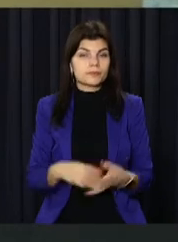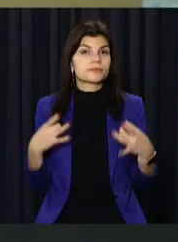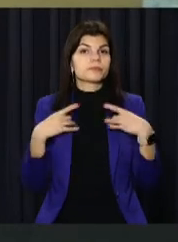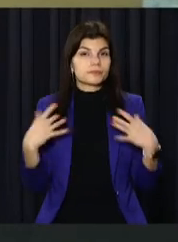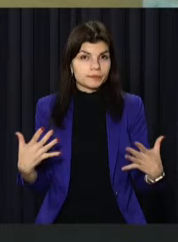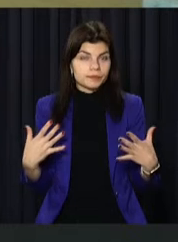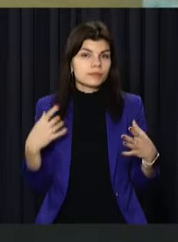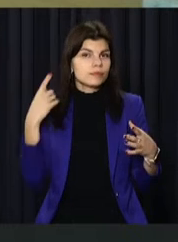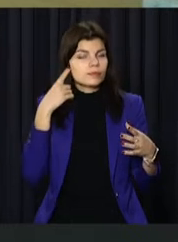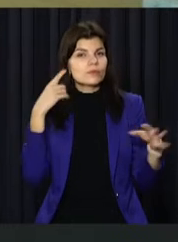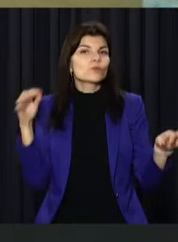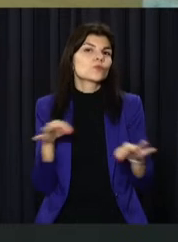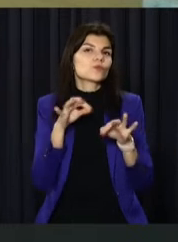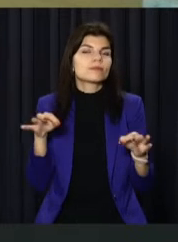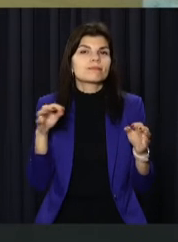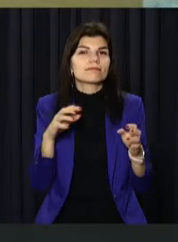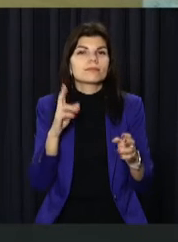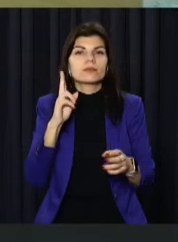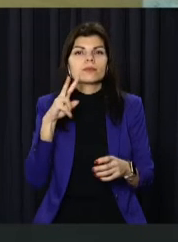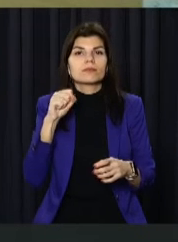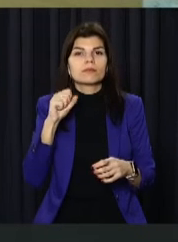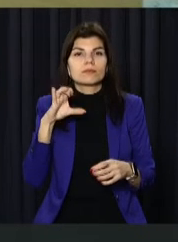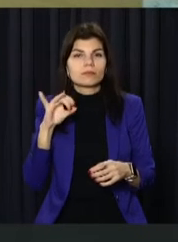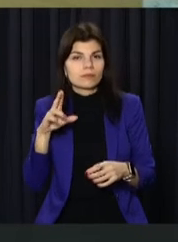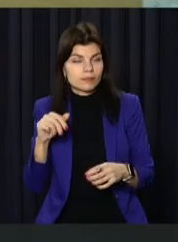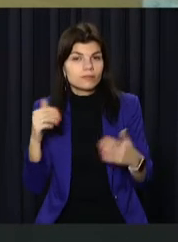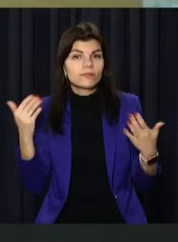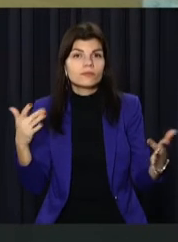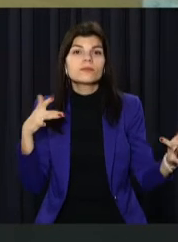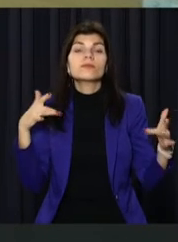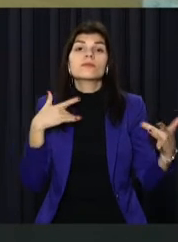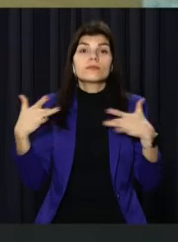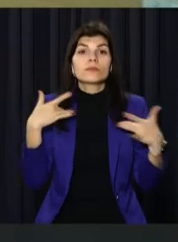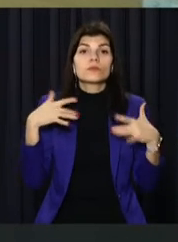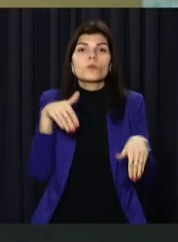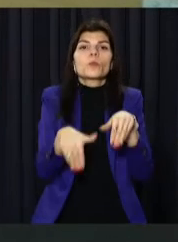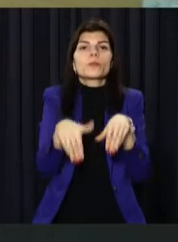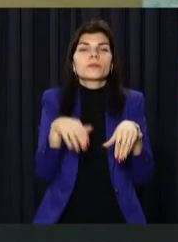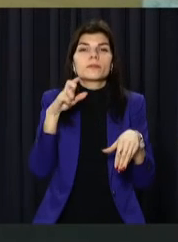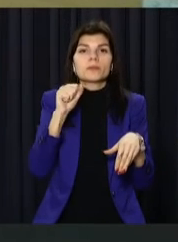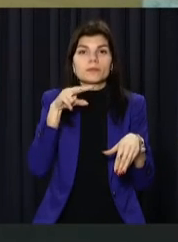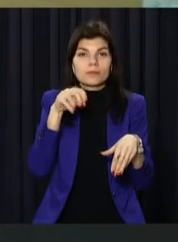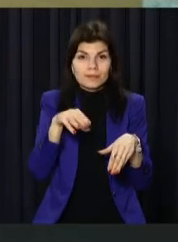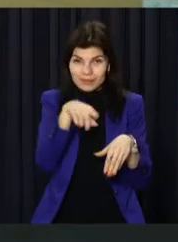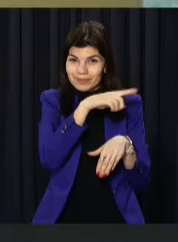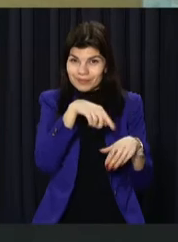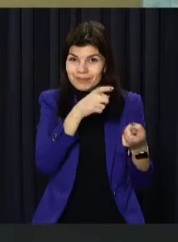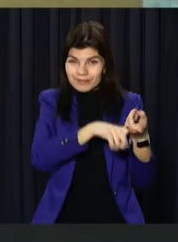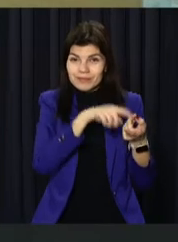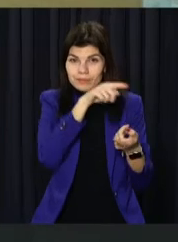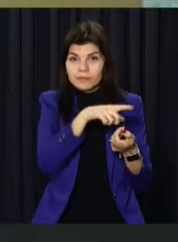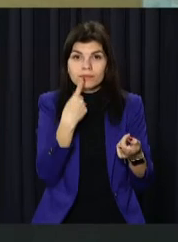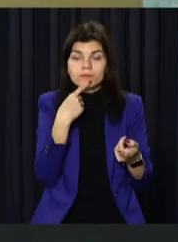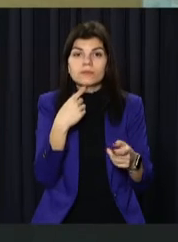Свято класичної музики. У Дніпропетровському театрі опери та балету тривають останні приготування до довгоочікуваної прем'єри